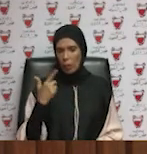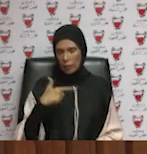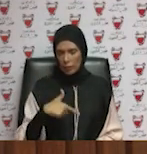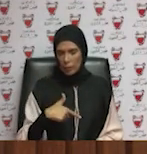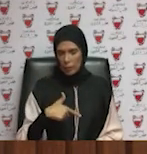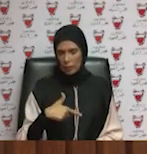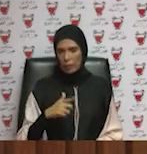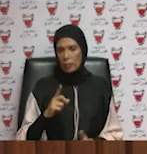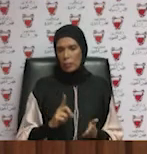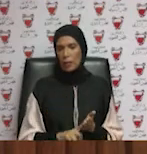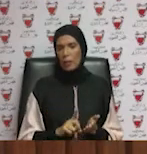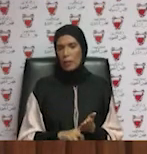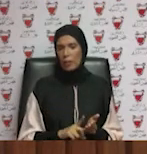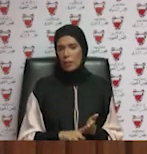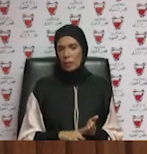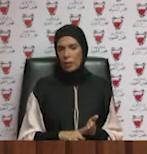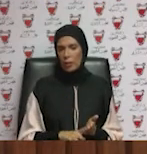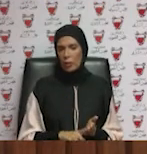2018 يجب أن نستفيد منه في عام